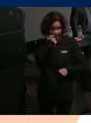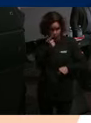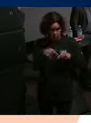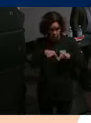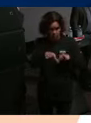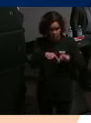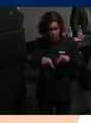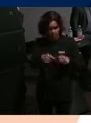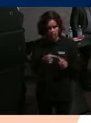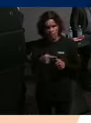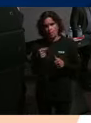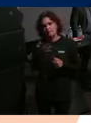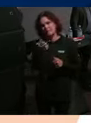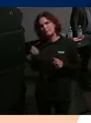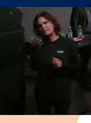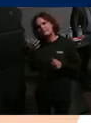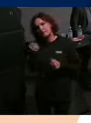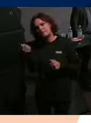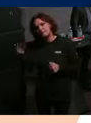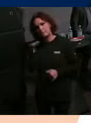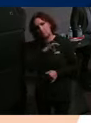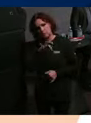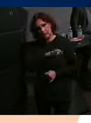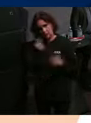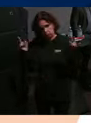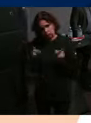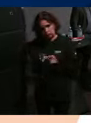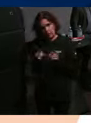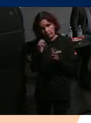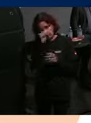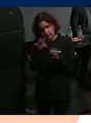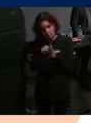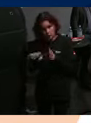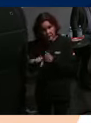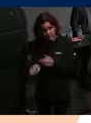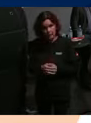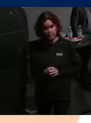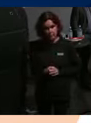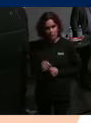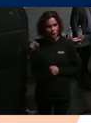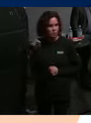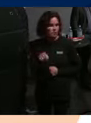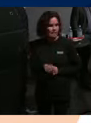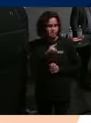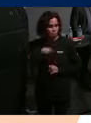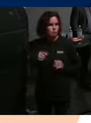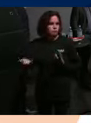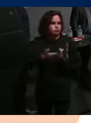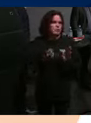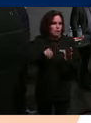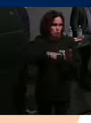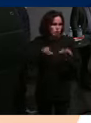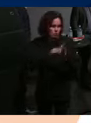ser 50-55% reduksjon i utslippene, dette kommer mot oss i ekspressfart, og samtidig